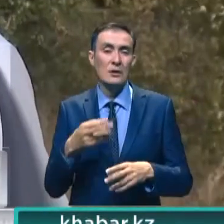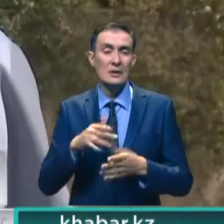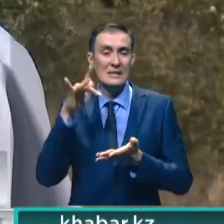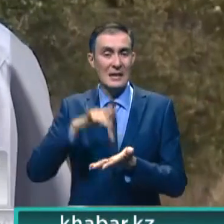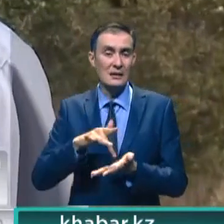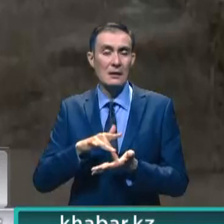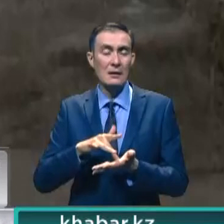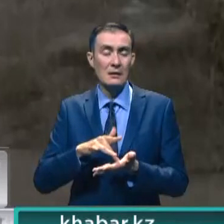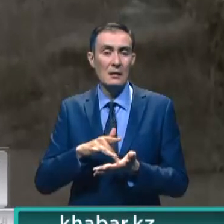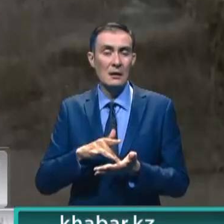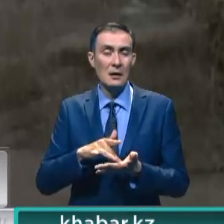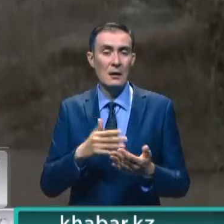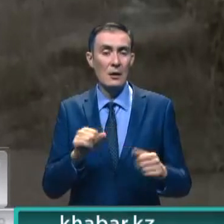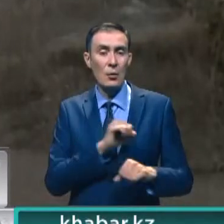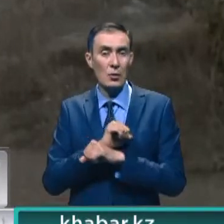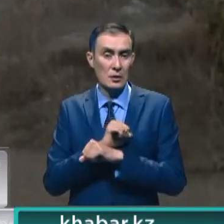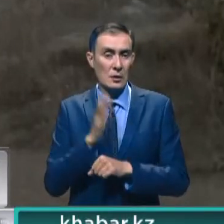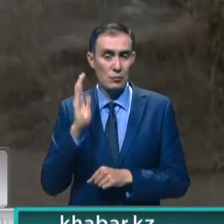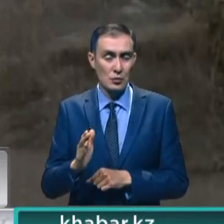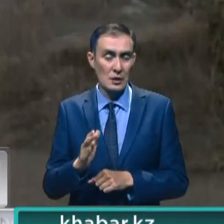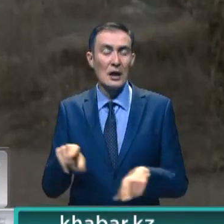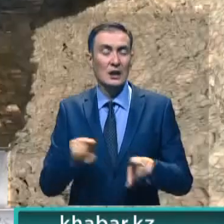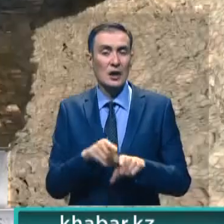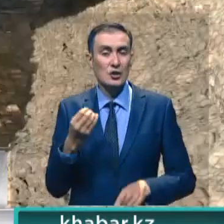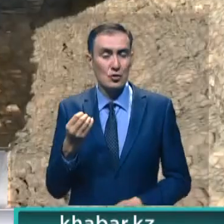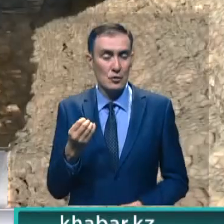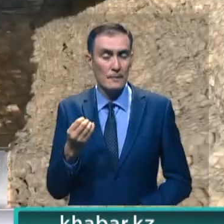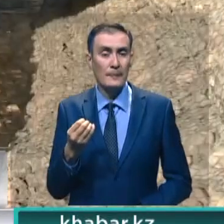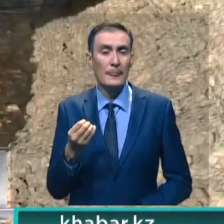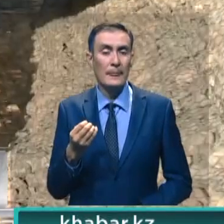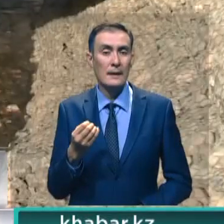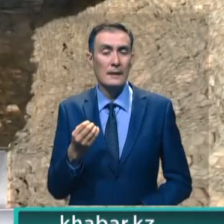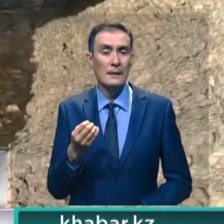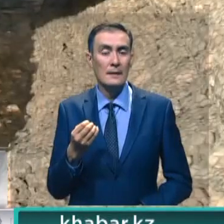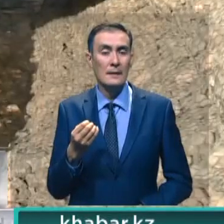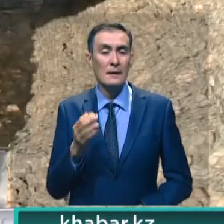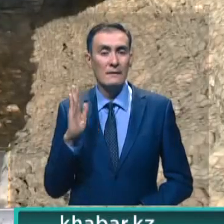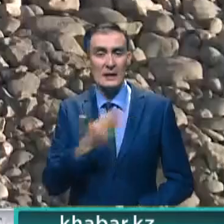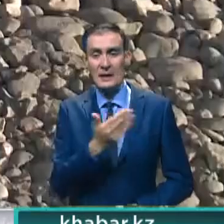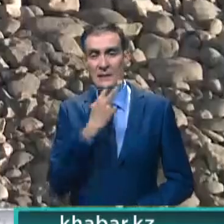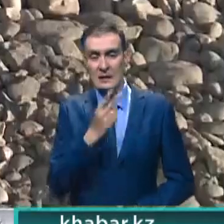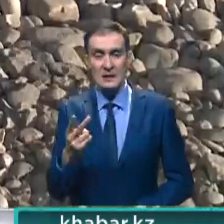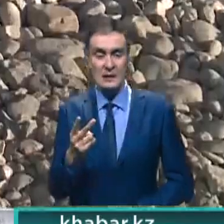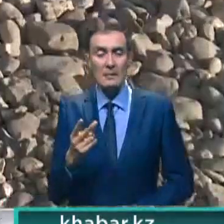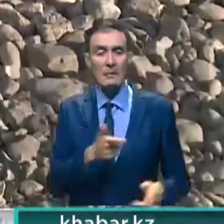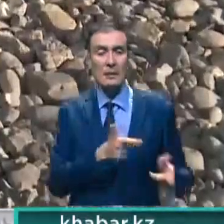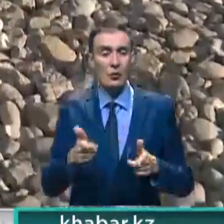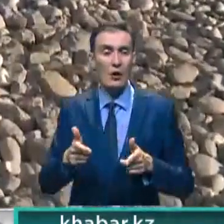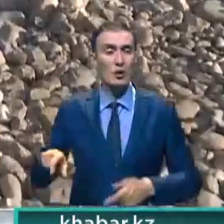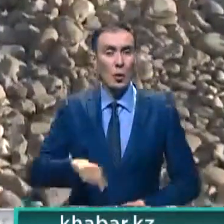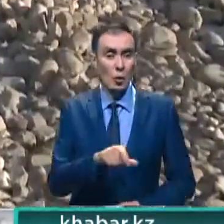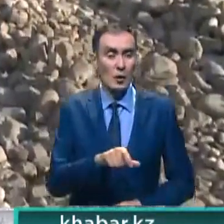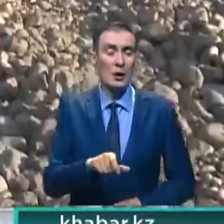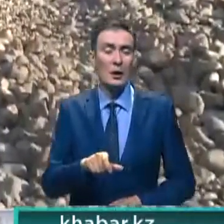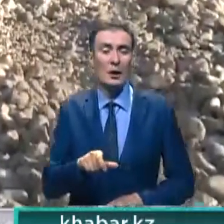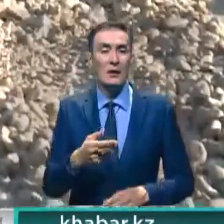центра, рекреационного центра. Кроме этого, значит, уже вы видите, сделана подготовка дороги.